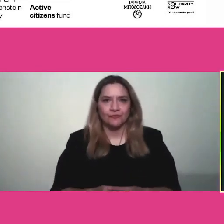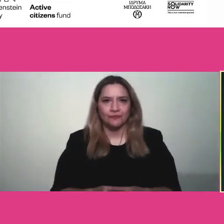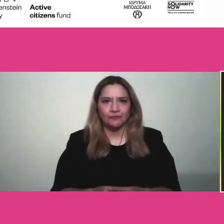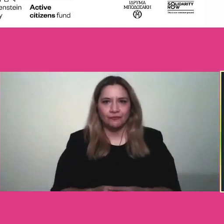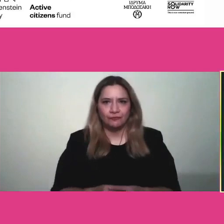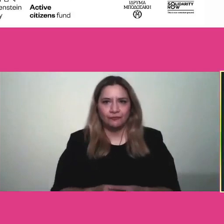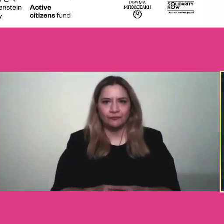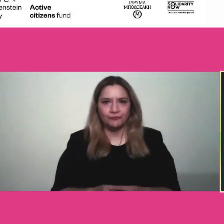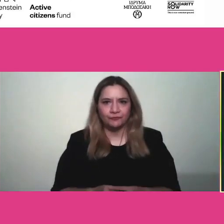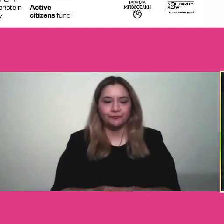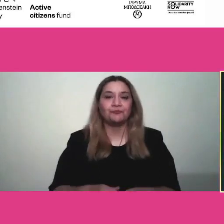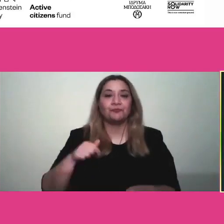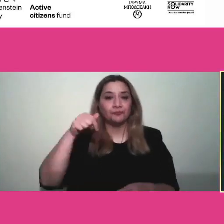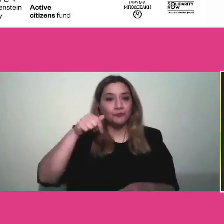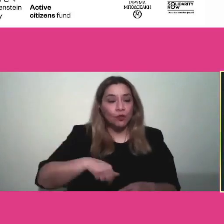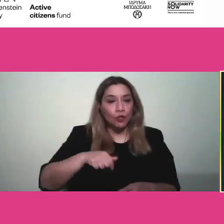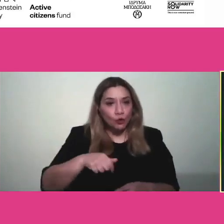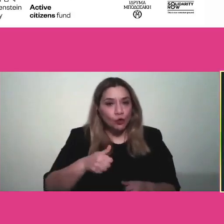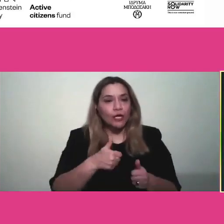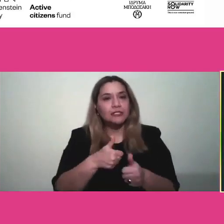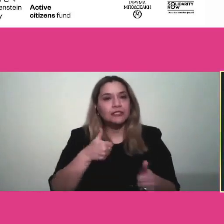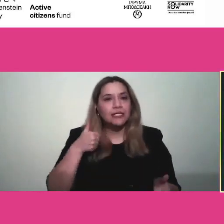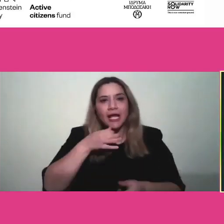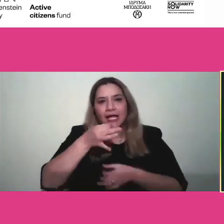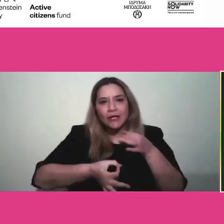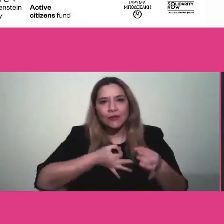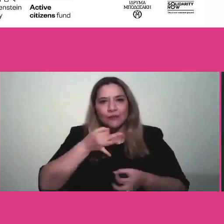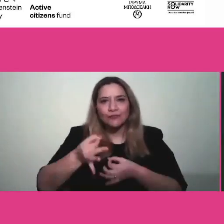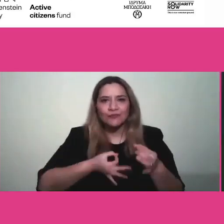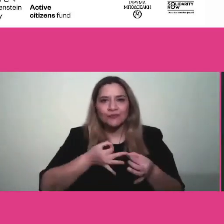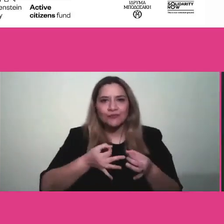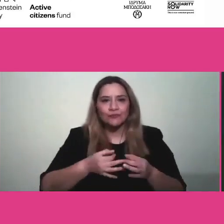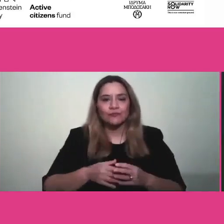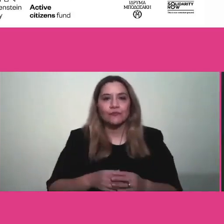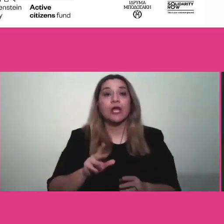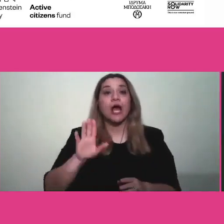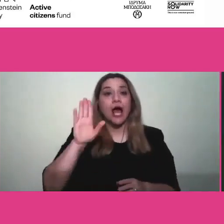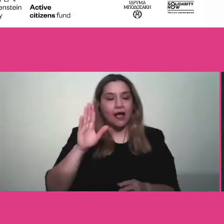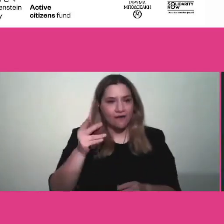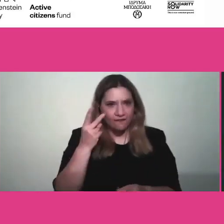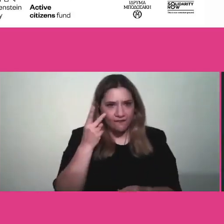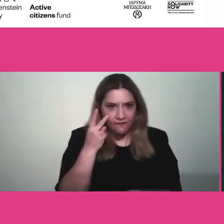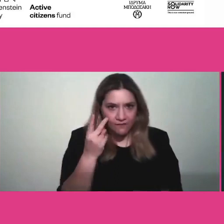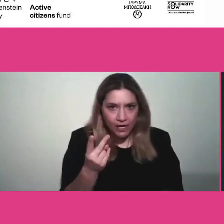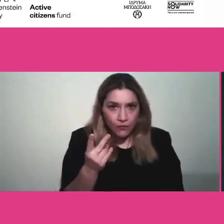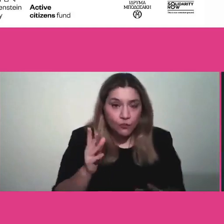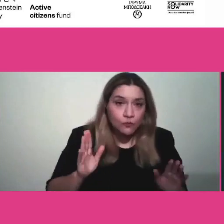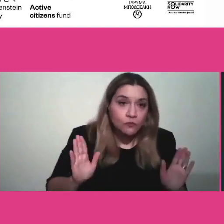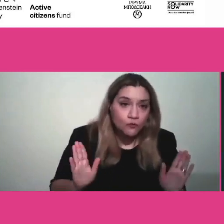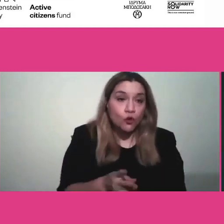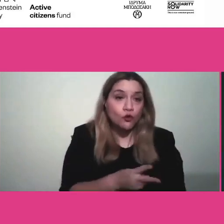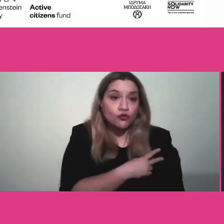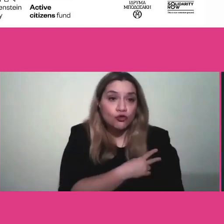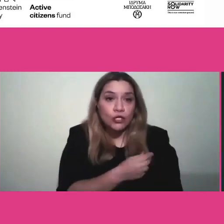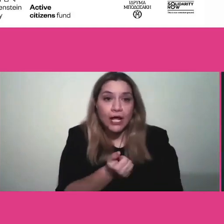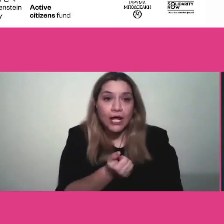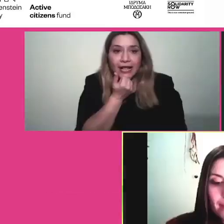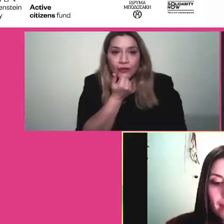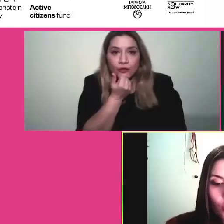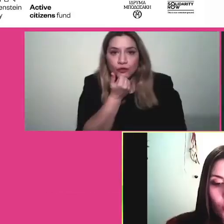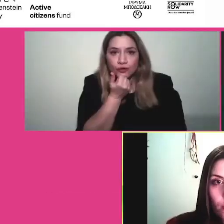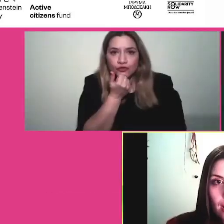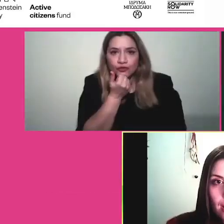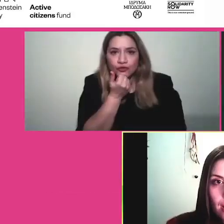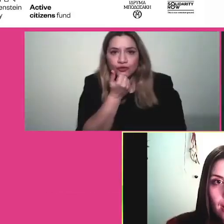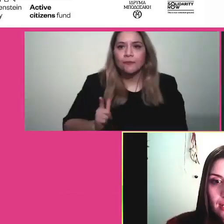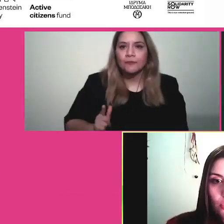Να περάσουμε στον επόμενο μιλητή. Επειδή από ό,τι βλέπω, δεν ξέρω αν θα με βοηθήσει και η τεχνική υποστήριξη, δεν ξέρω αν έχει μπει